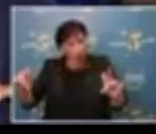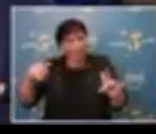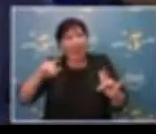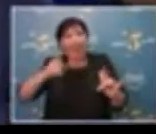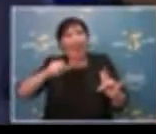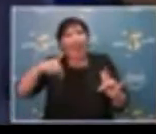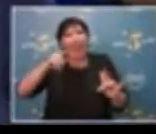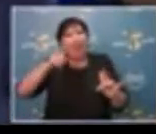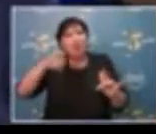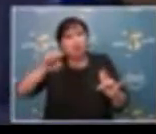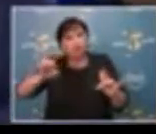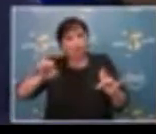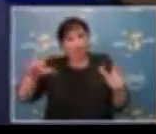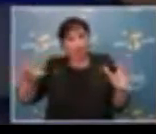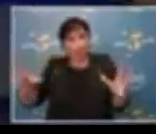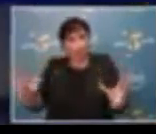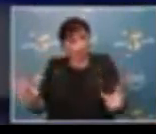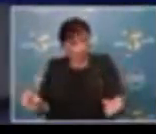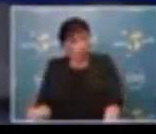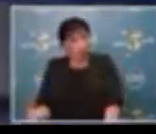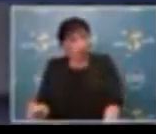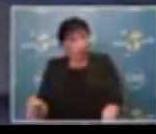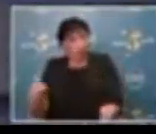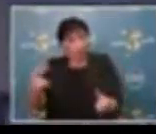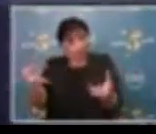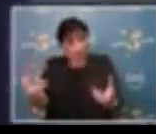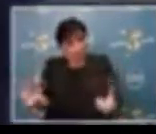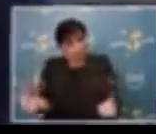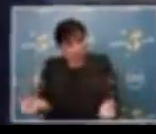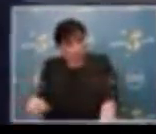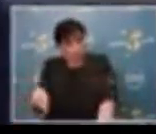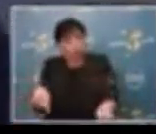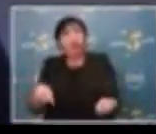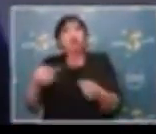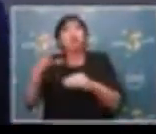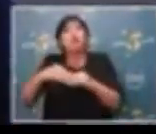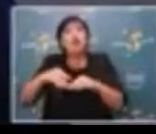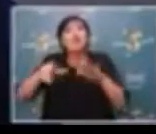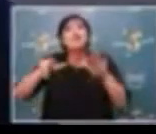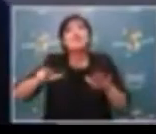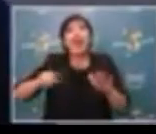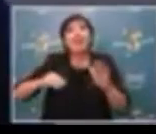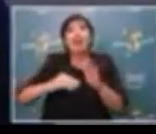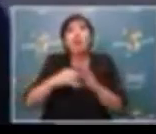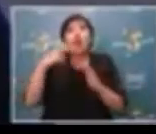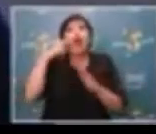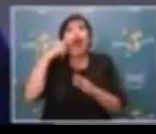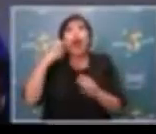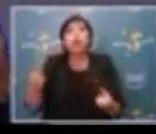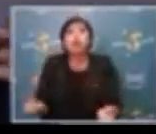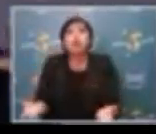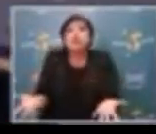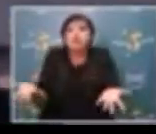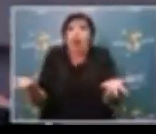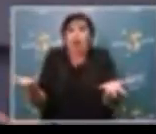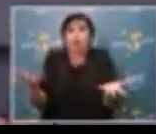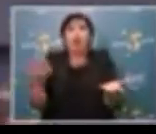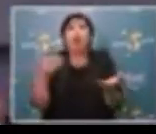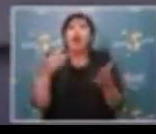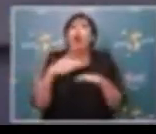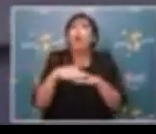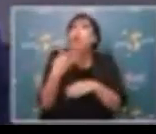quando il Gange si ritira, costruiscono una città da 7 milioni di abitanti, usando